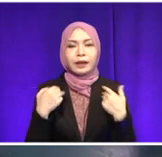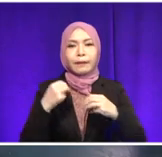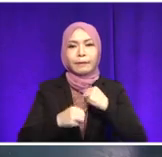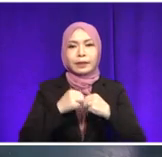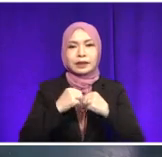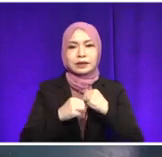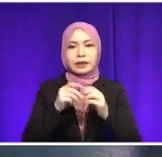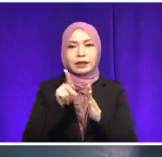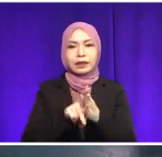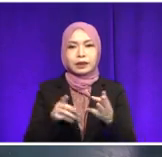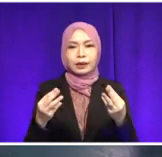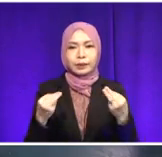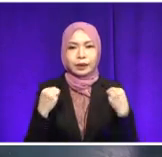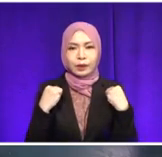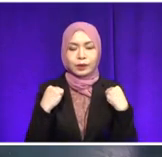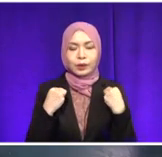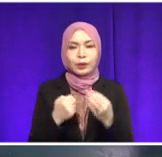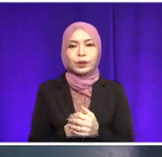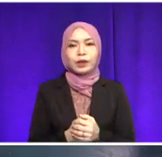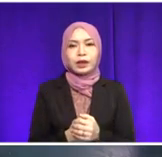tidak dapat diikuti